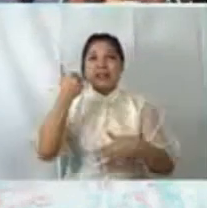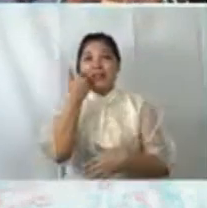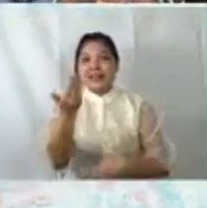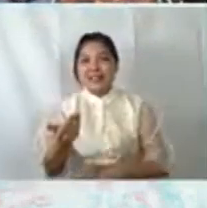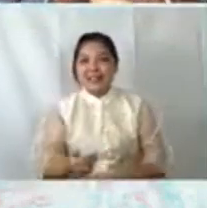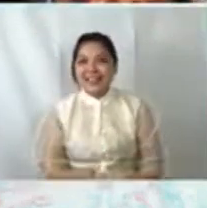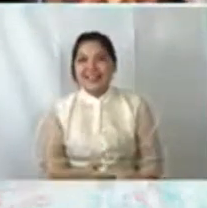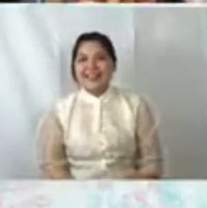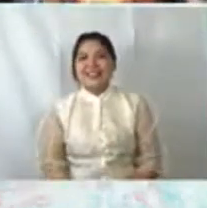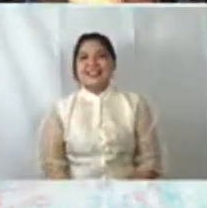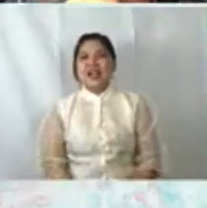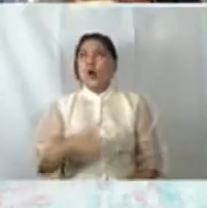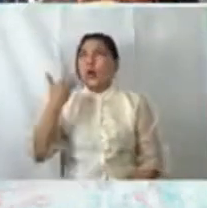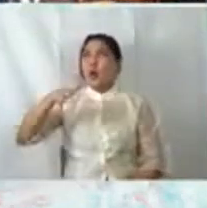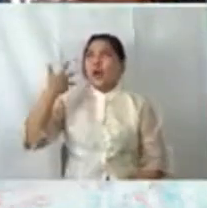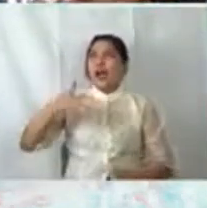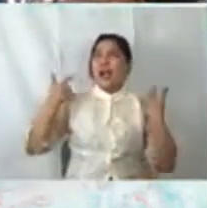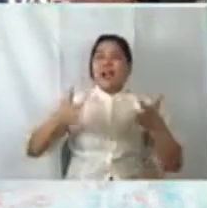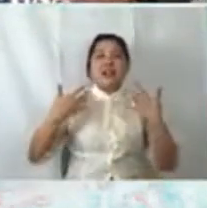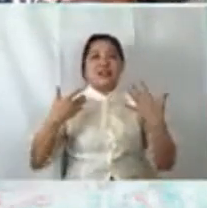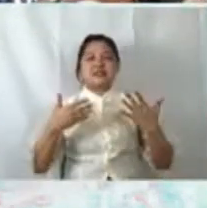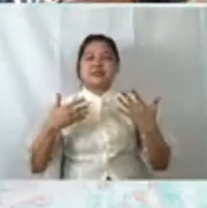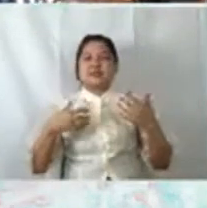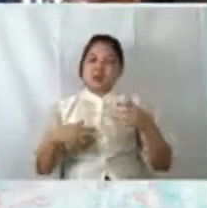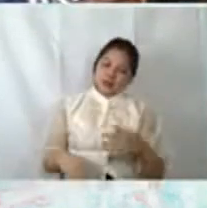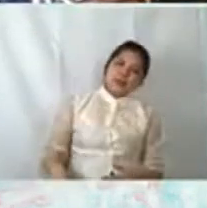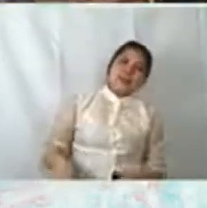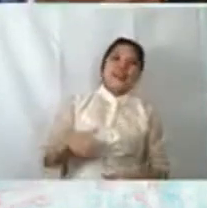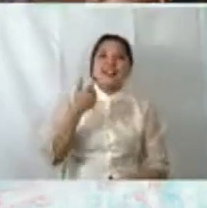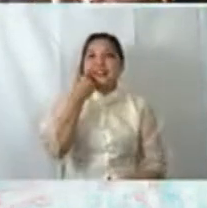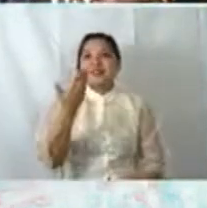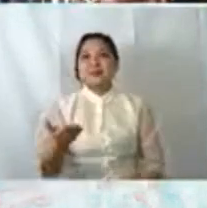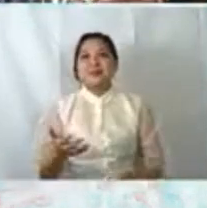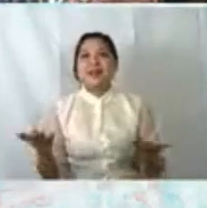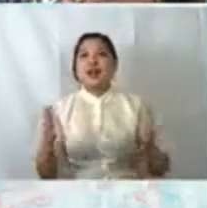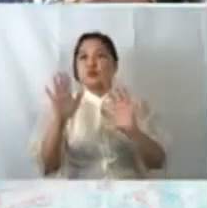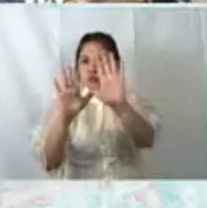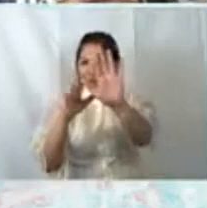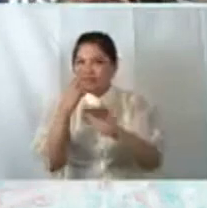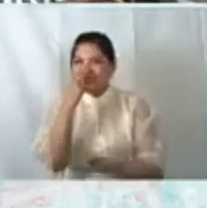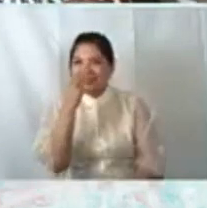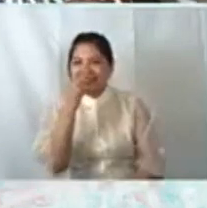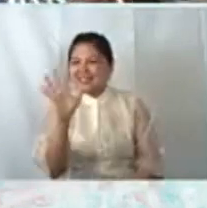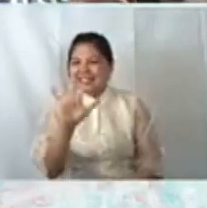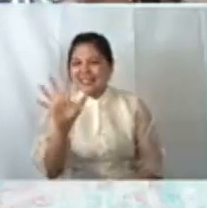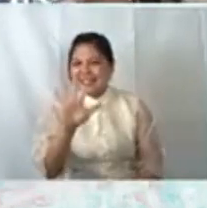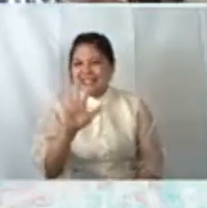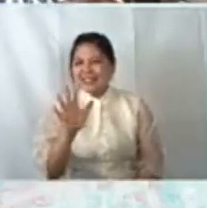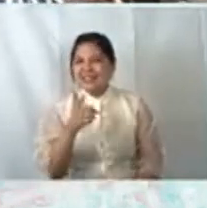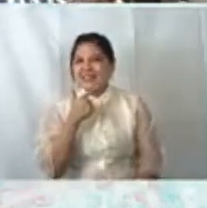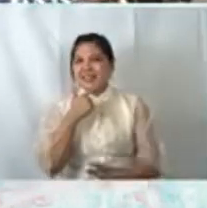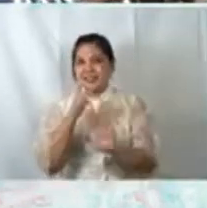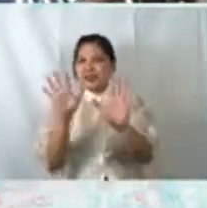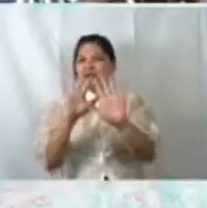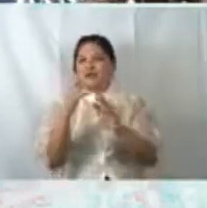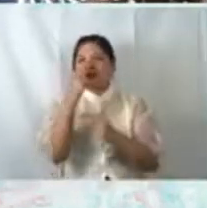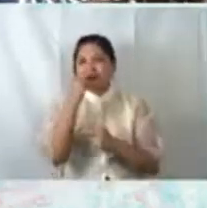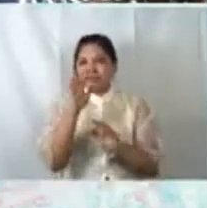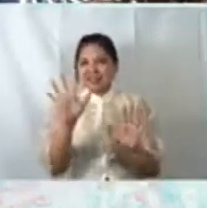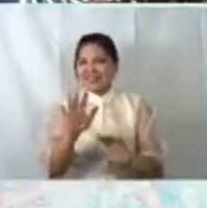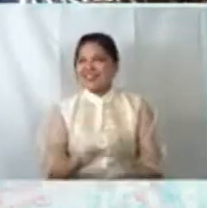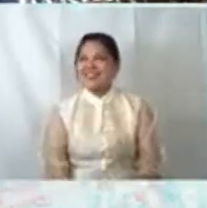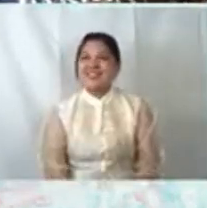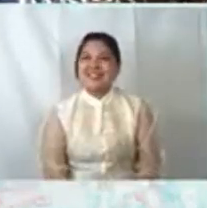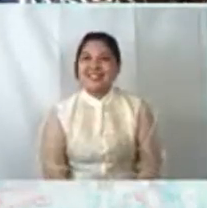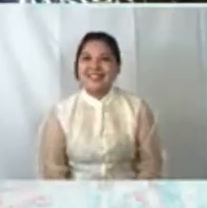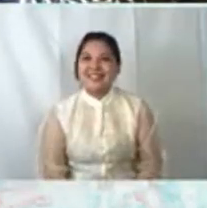Oh. Ay, ang init! Patay, no? Hindi, bibiro lang ako. Hindi ko ginagawang katatawanan yung pagkamatay niya. Ano?